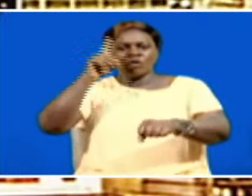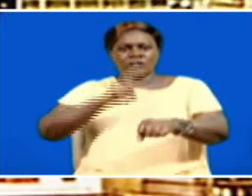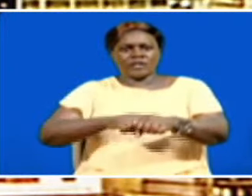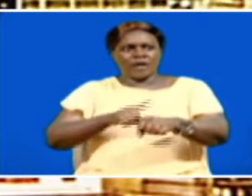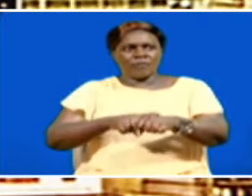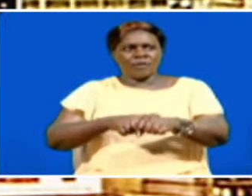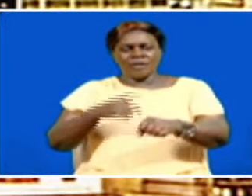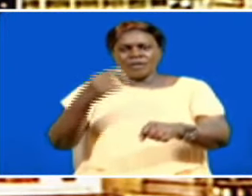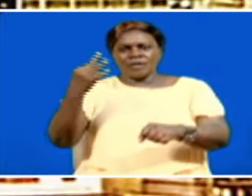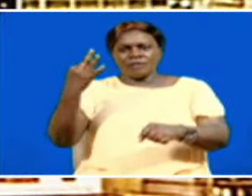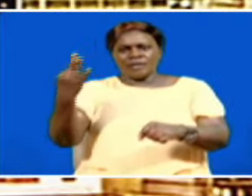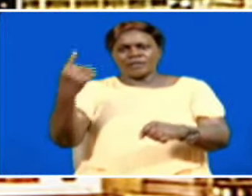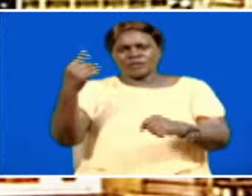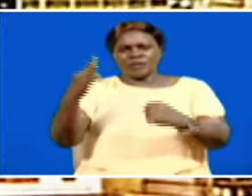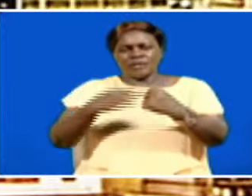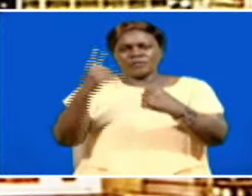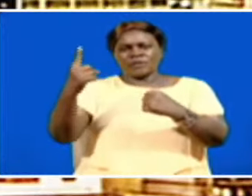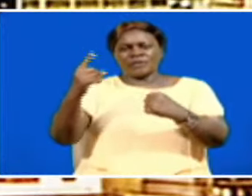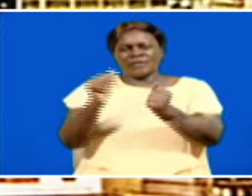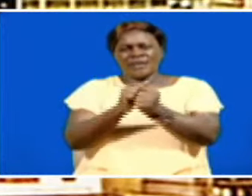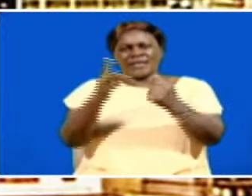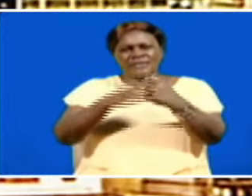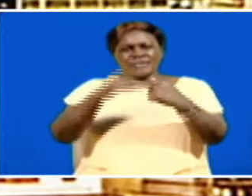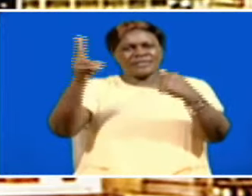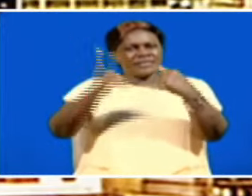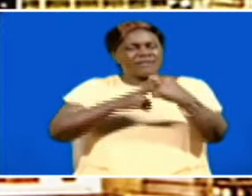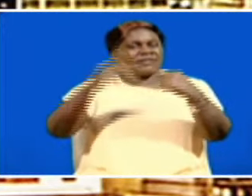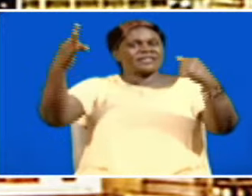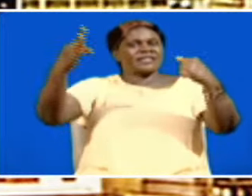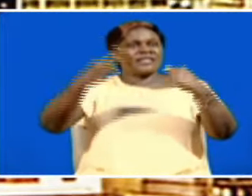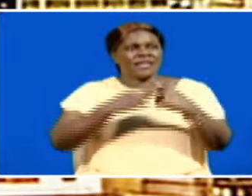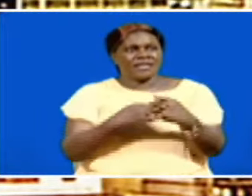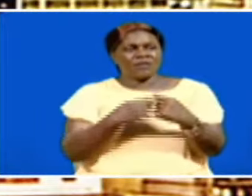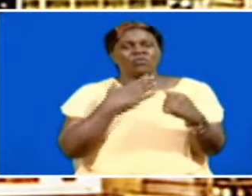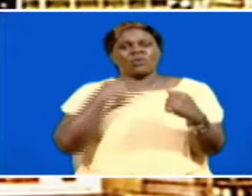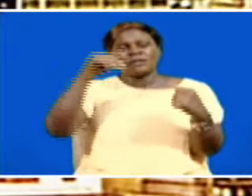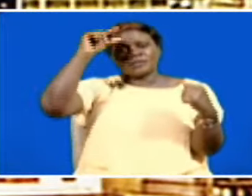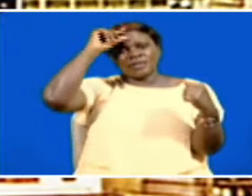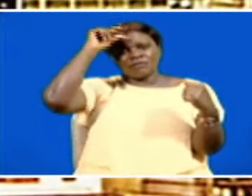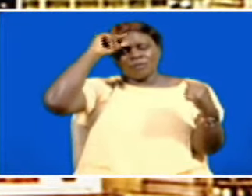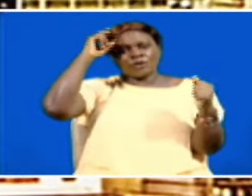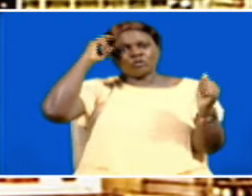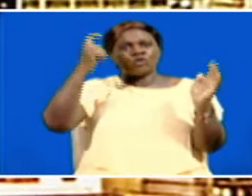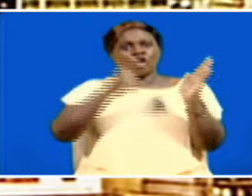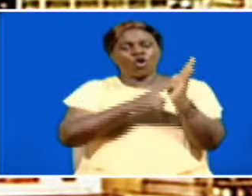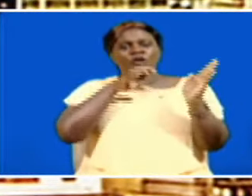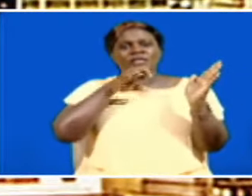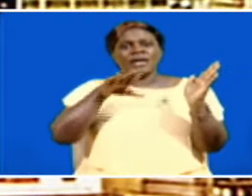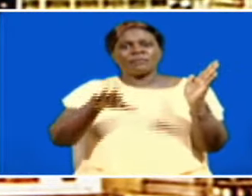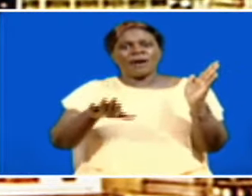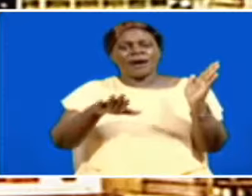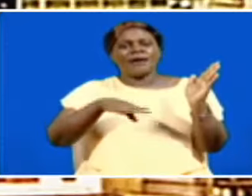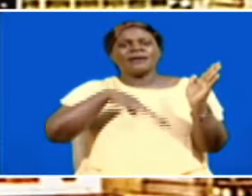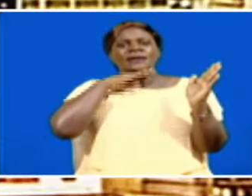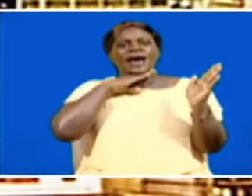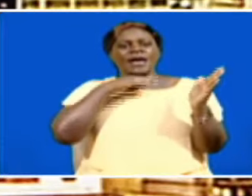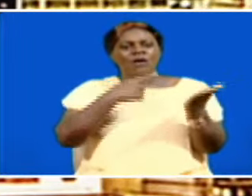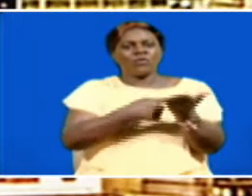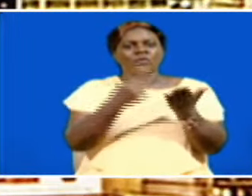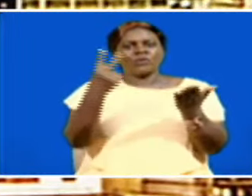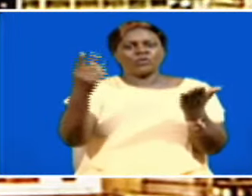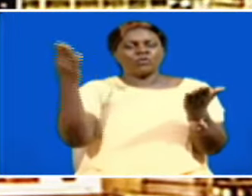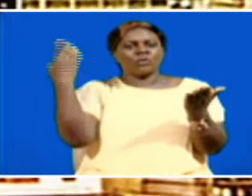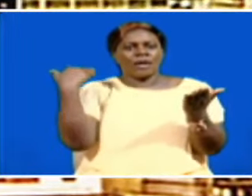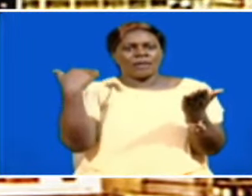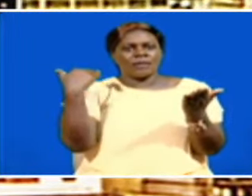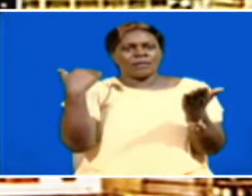muda wa siku 81 mwaka 1978 kutaka serikali kutambua mwana wao aliaga dunia wiki 3 zilizopita